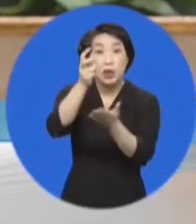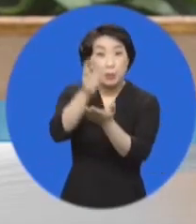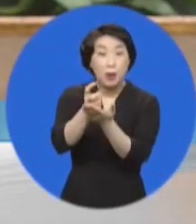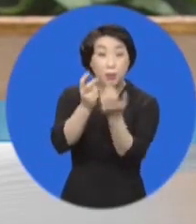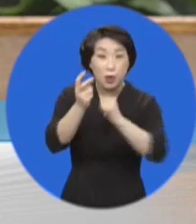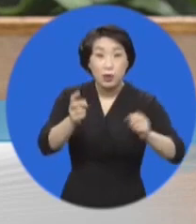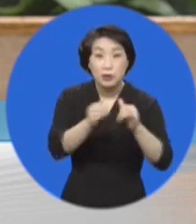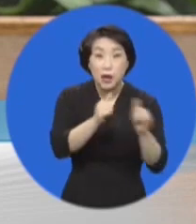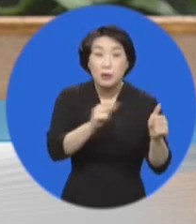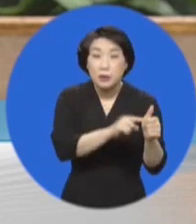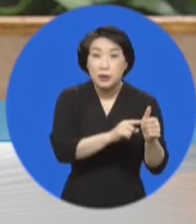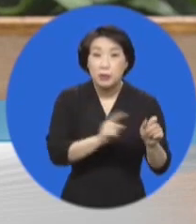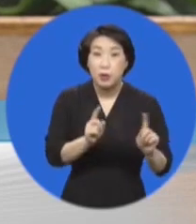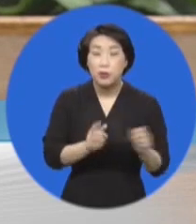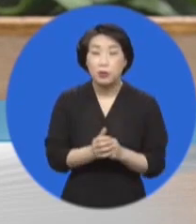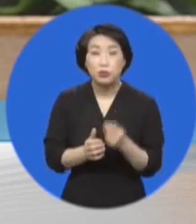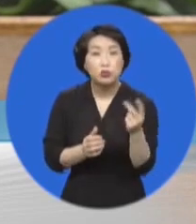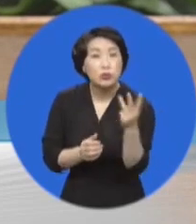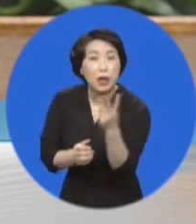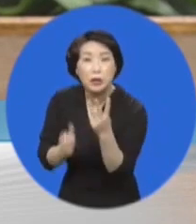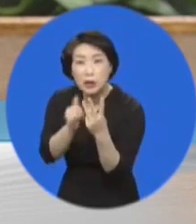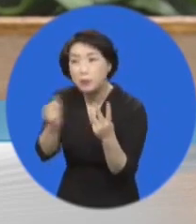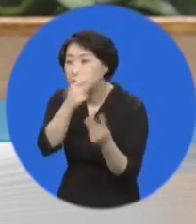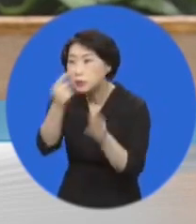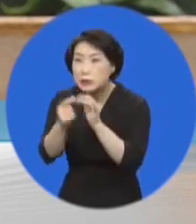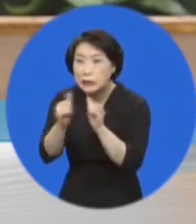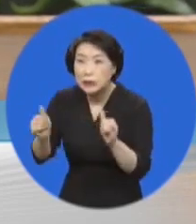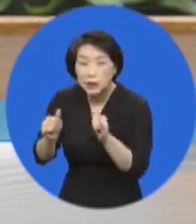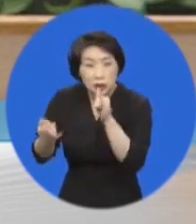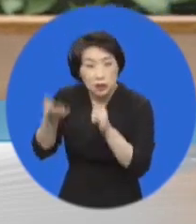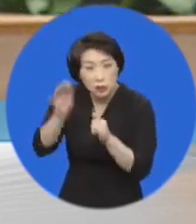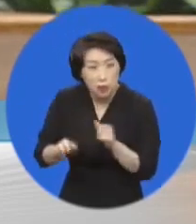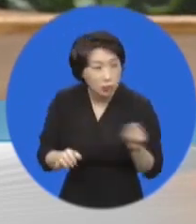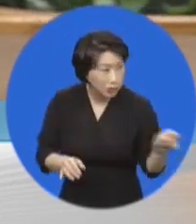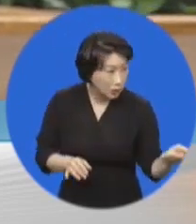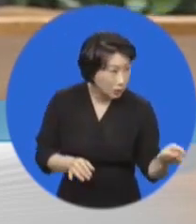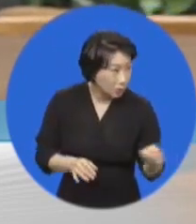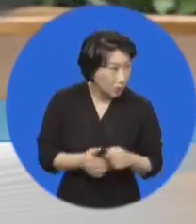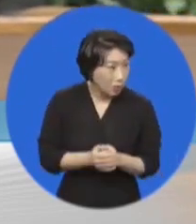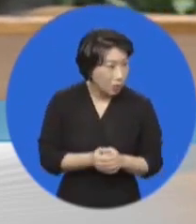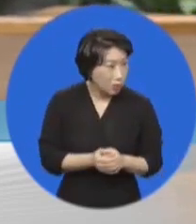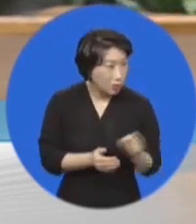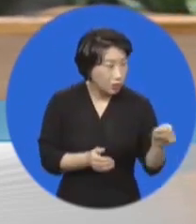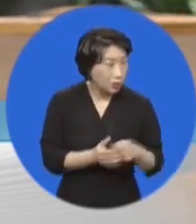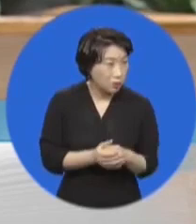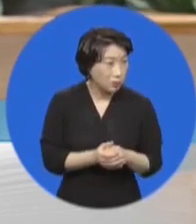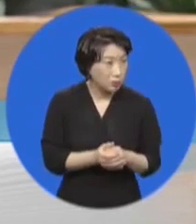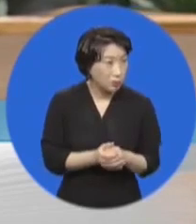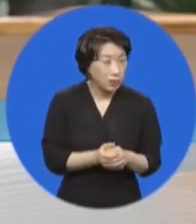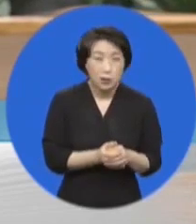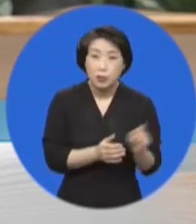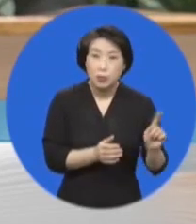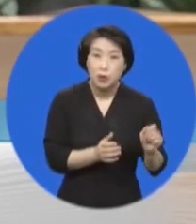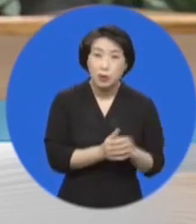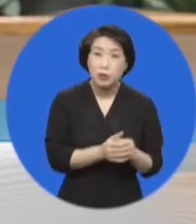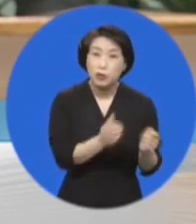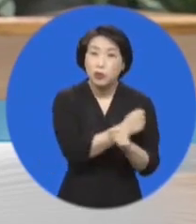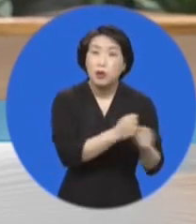율법을 범한 자도 두세 증인을 놓고도 네가 빠져나갈 구멍이 없거든